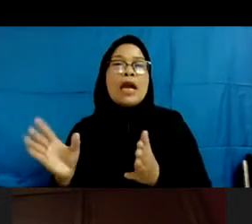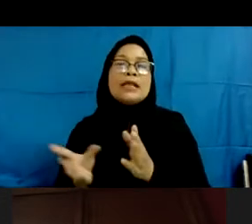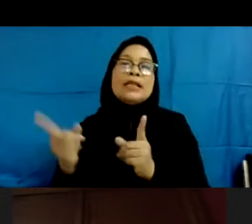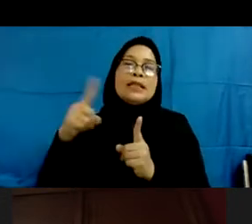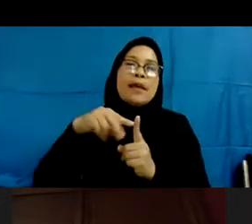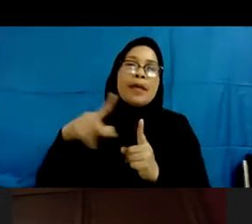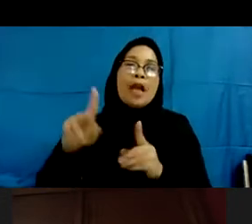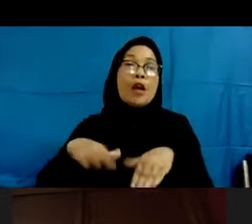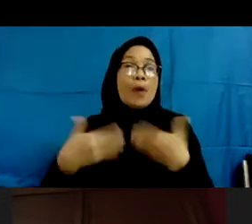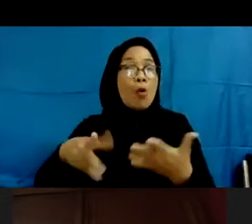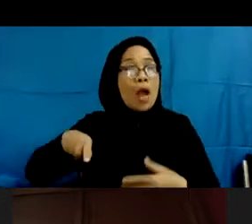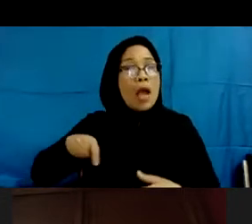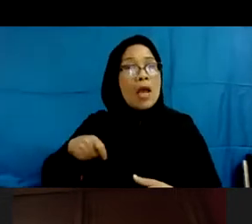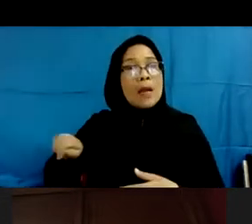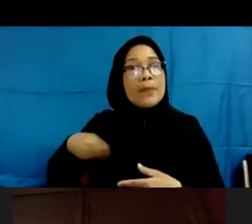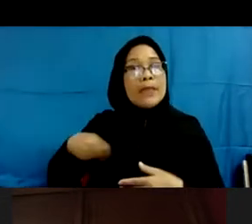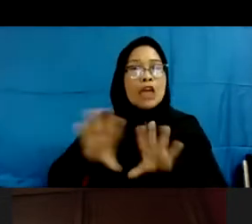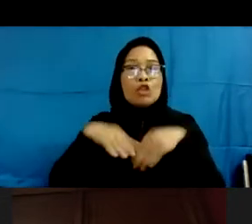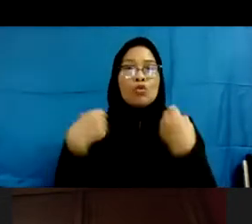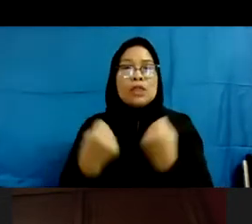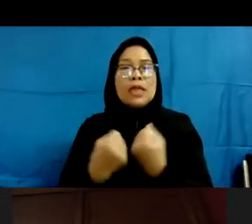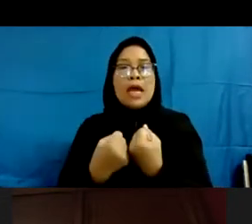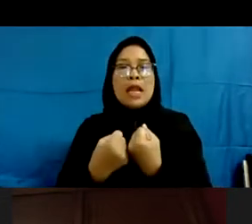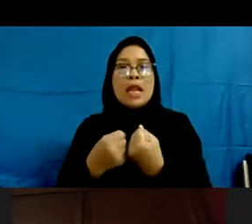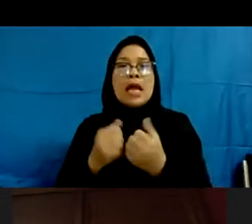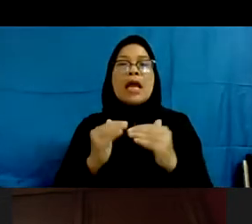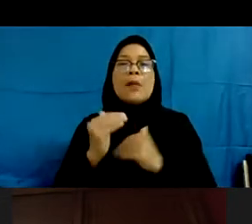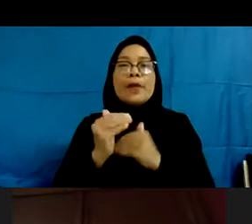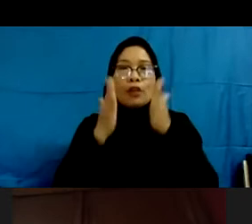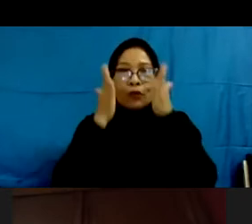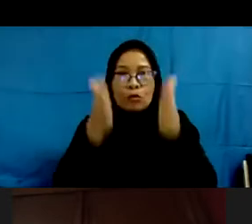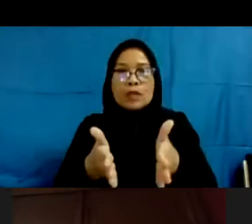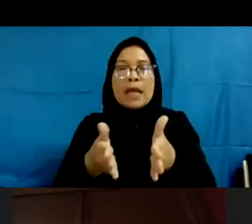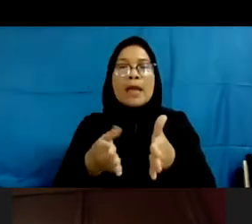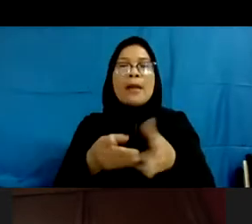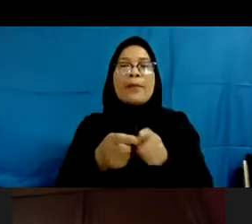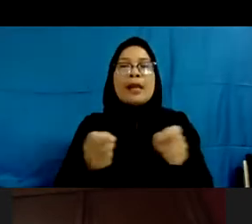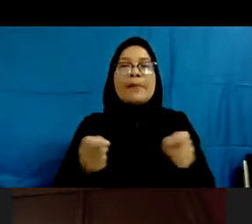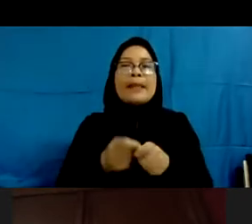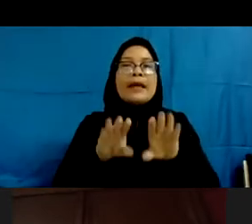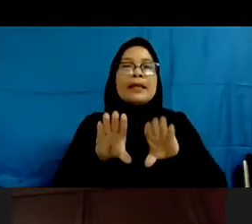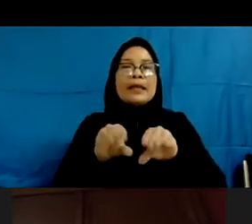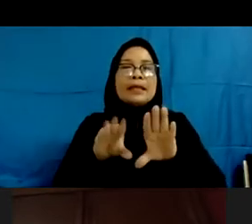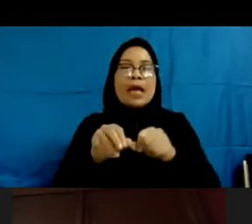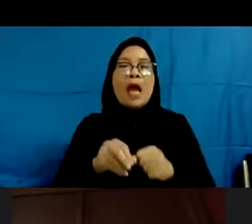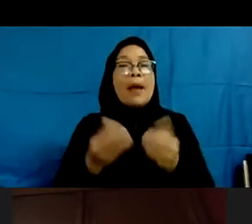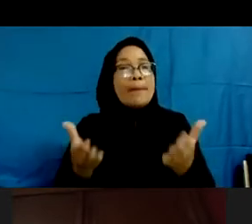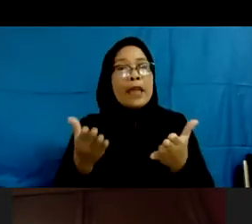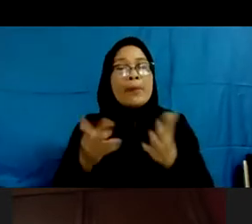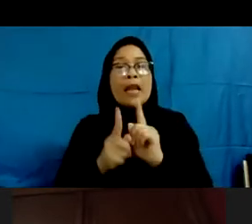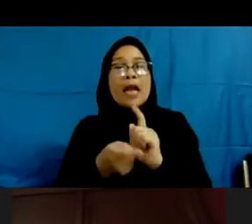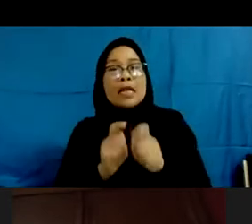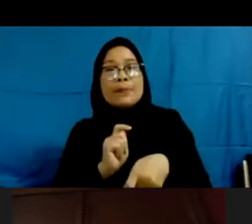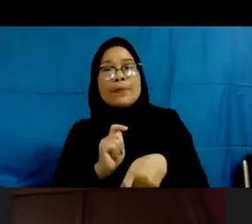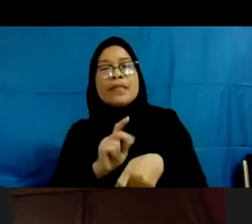Kementerian Sosial itu kalau untuk pusat lebih pada pengembangan kebijakan. Dalam hal ini kita adalah bagaimana mengimplementasikan kebijakan